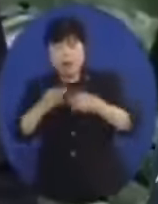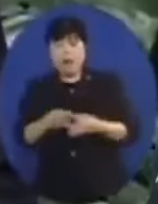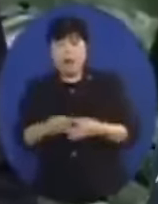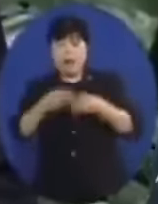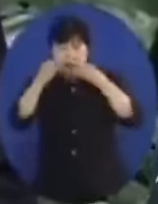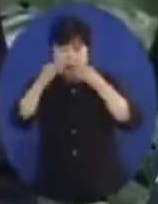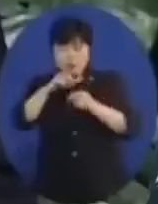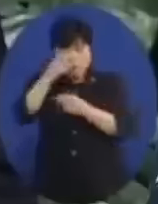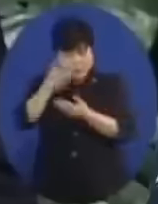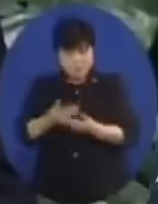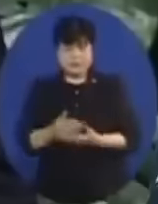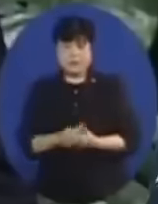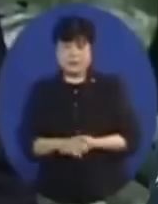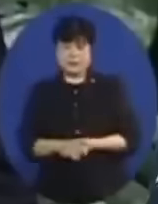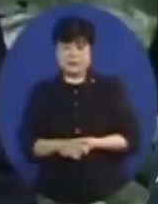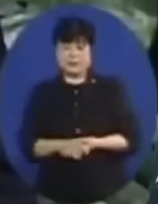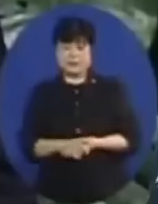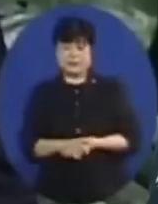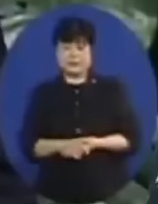해야 구원받는